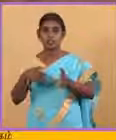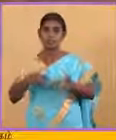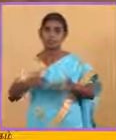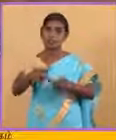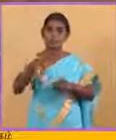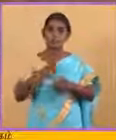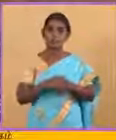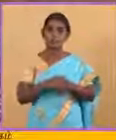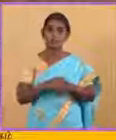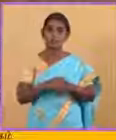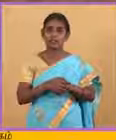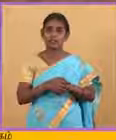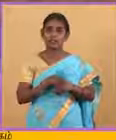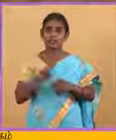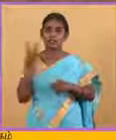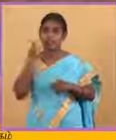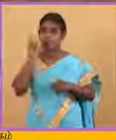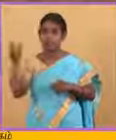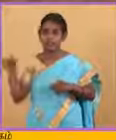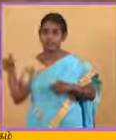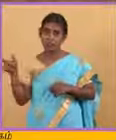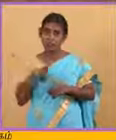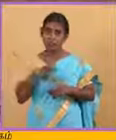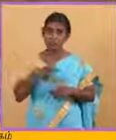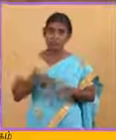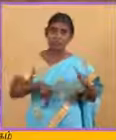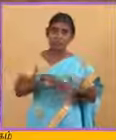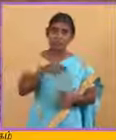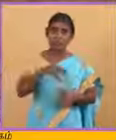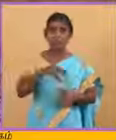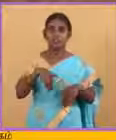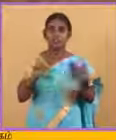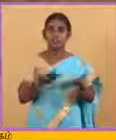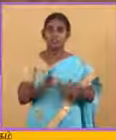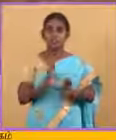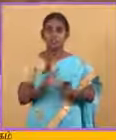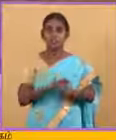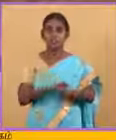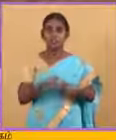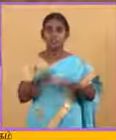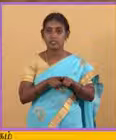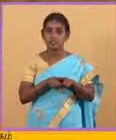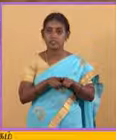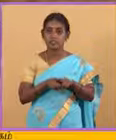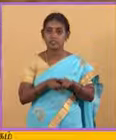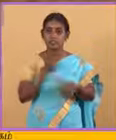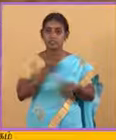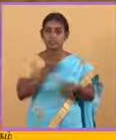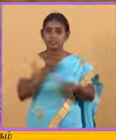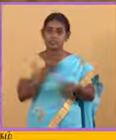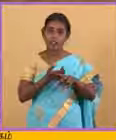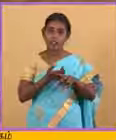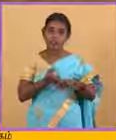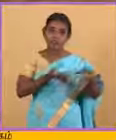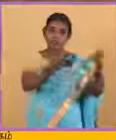இன்னொருவன் வருவான், அவனும் உன்னை போலவே தடுக்கி விழுவான், அதனால் எடுத்து போட்டு